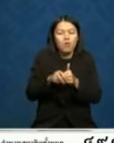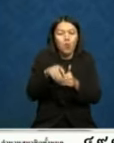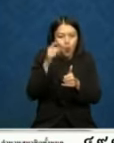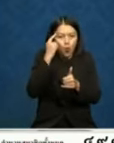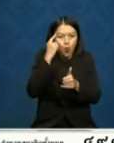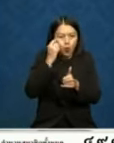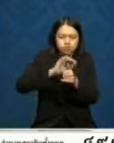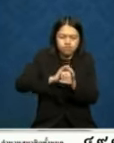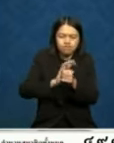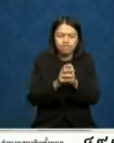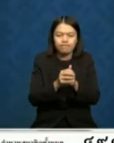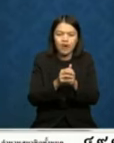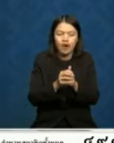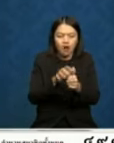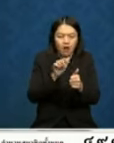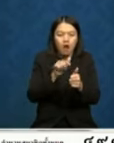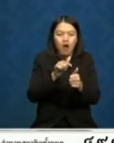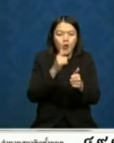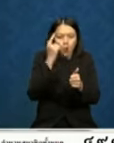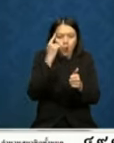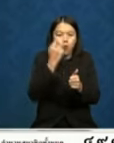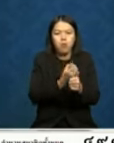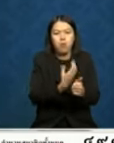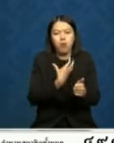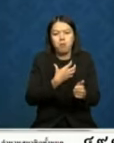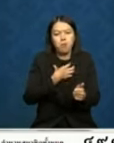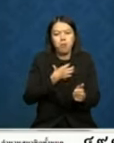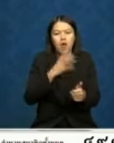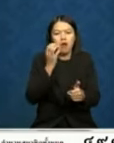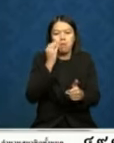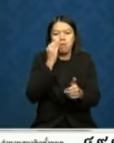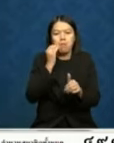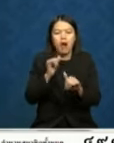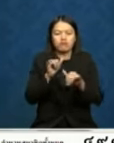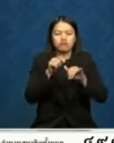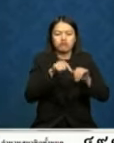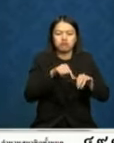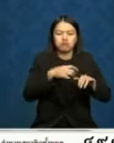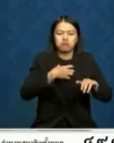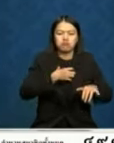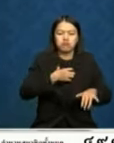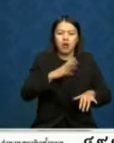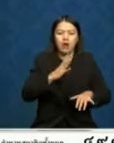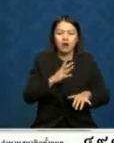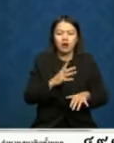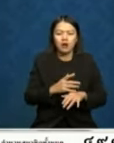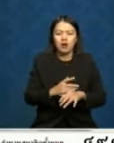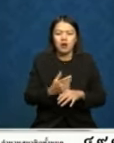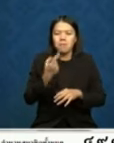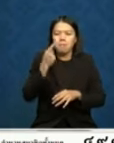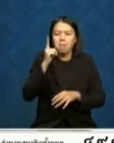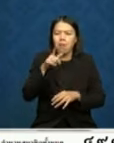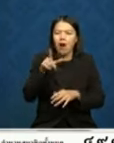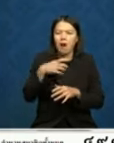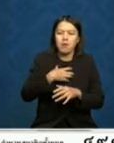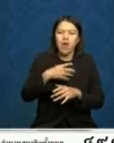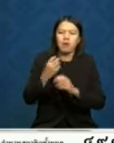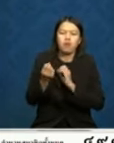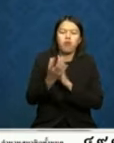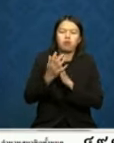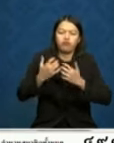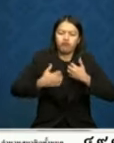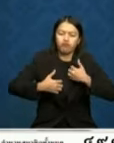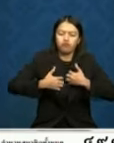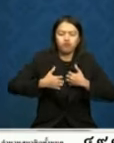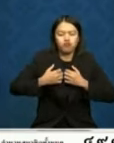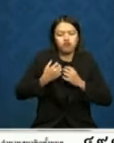จับดูว่าเด็กคนนี้บอกว่าผมไม่อยากไปอยู่บ้านกาญจนาภิเษกเพราะผมไม่อยากทำให้ป้าเดือดร้อนแ